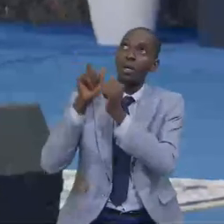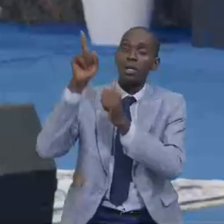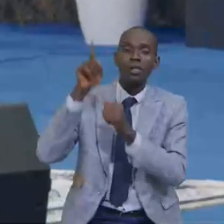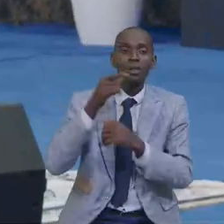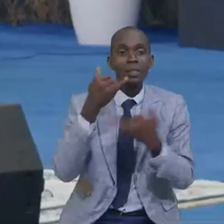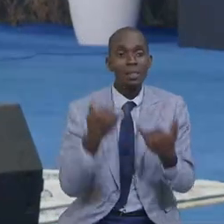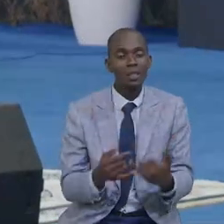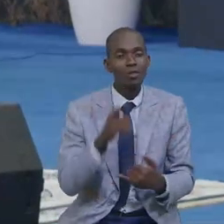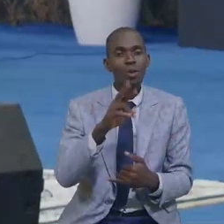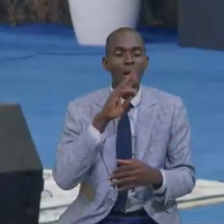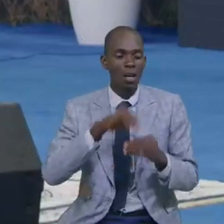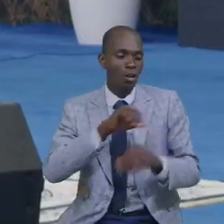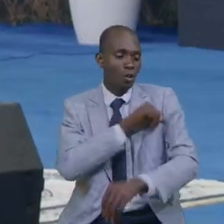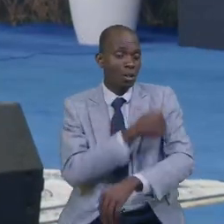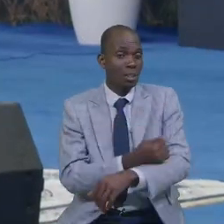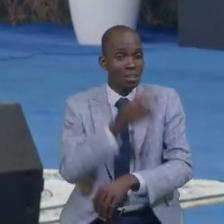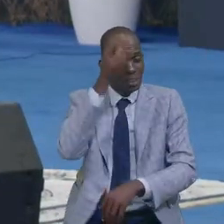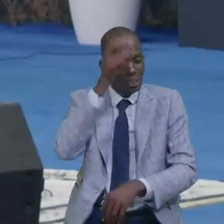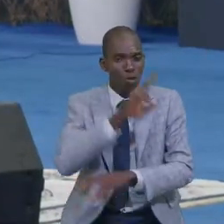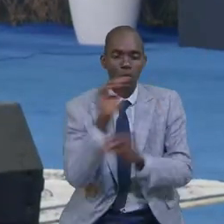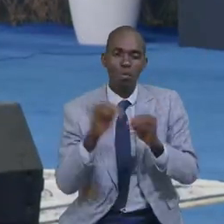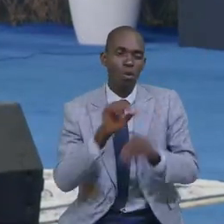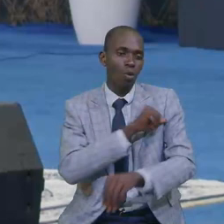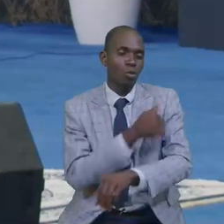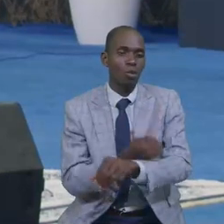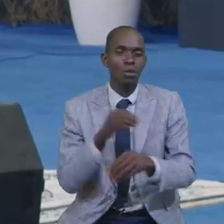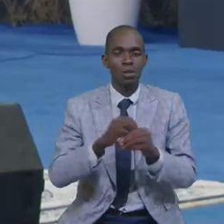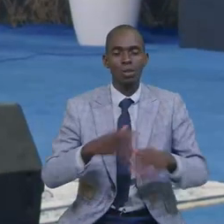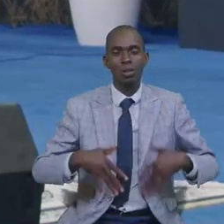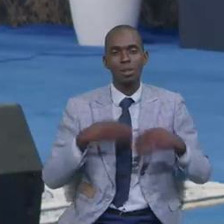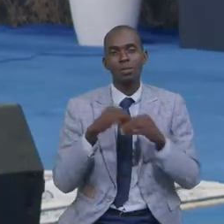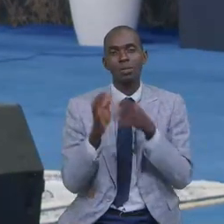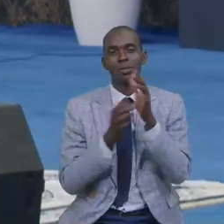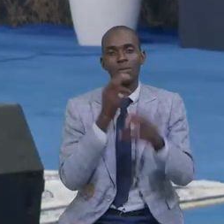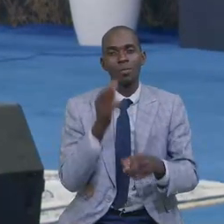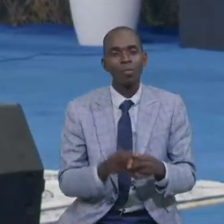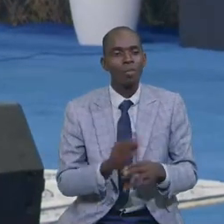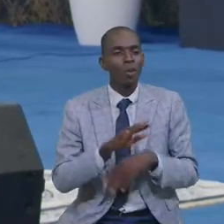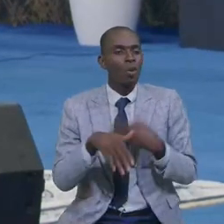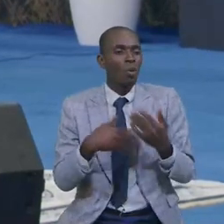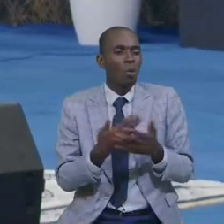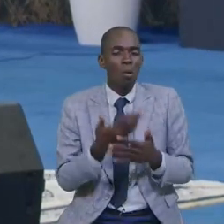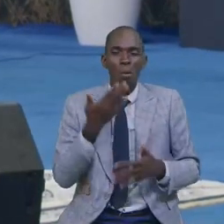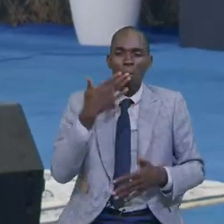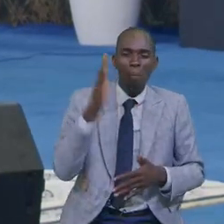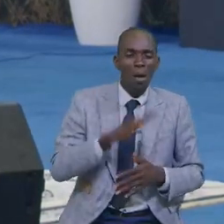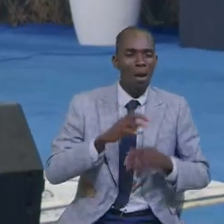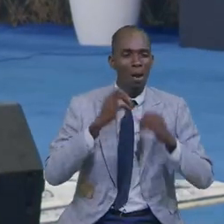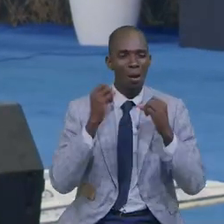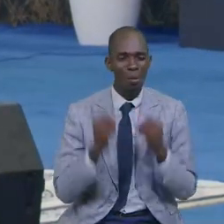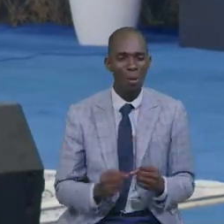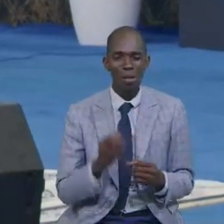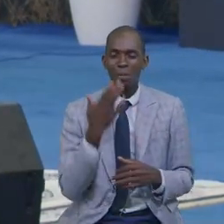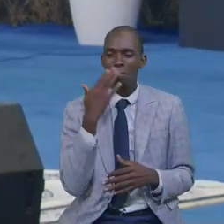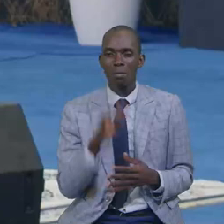l'autorité Satan ne sera n'aura plus d'autorité dans ta vie et toute sa puissance maléfique